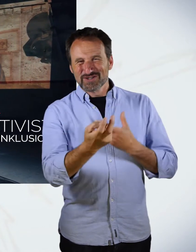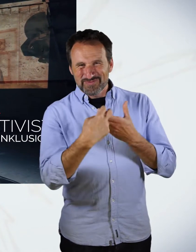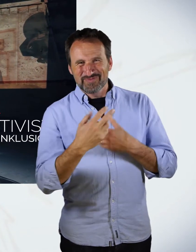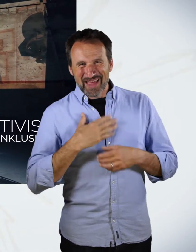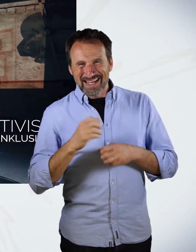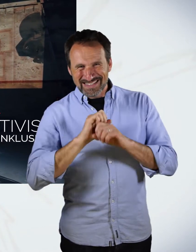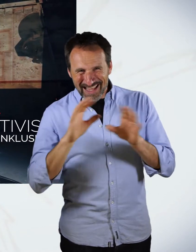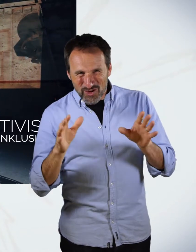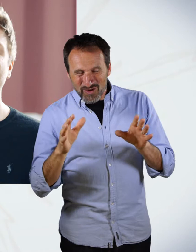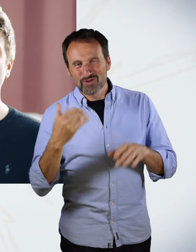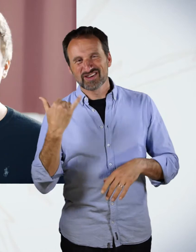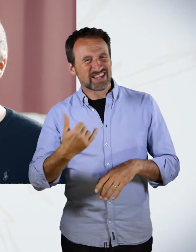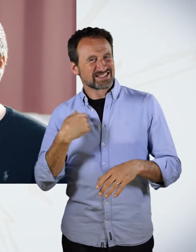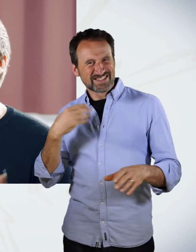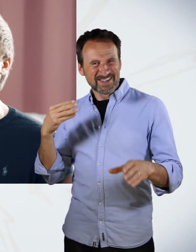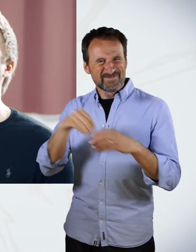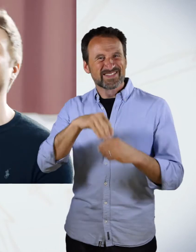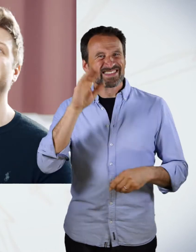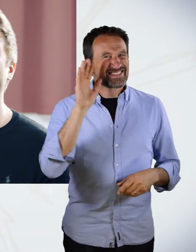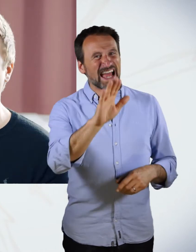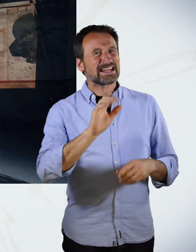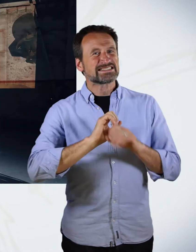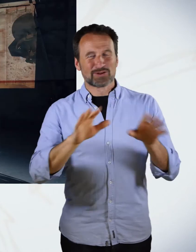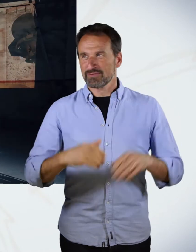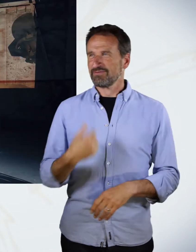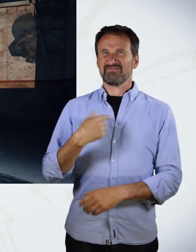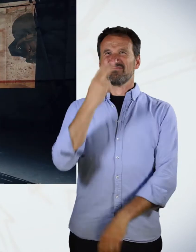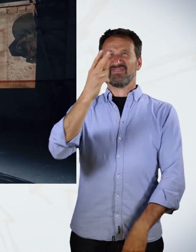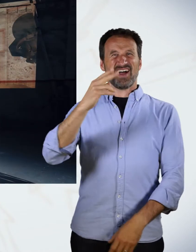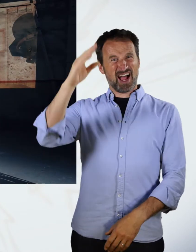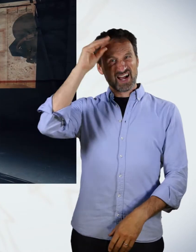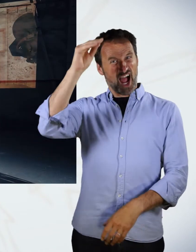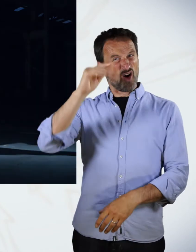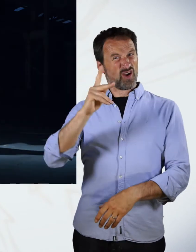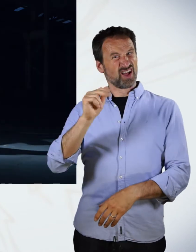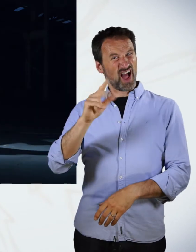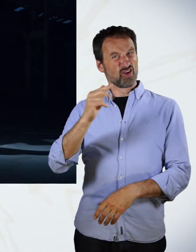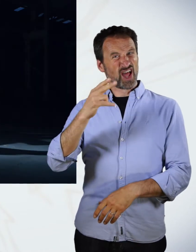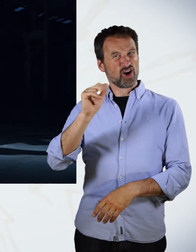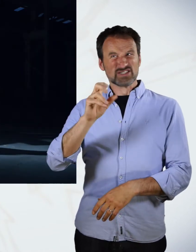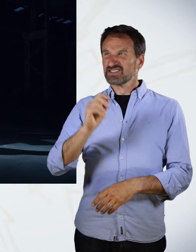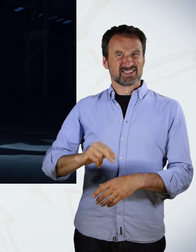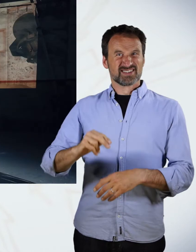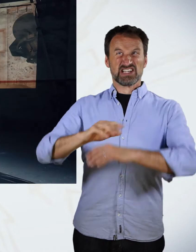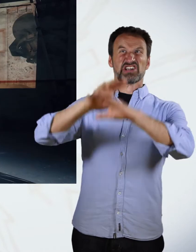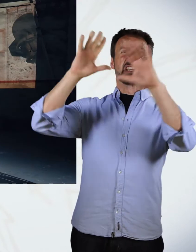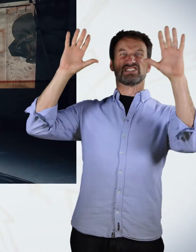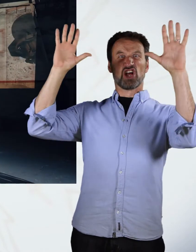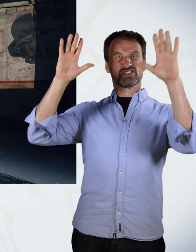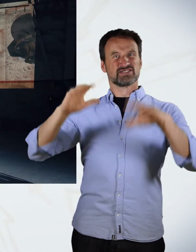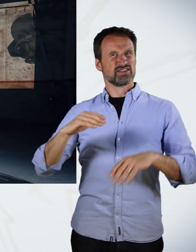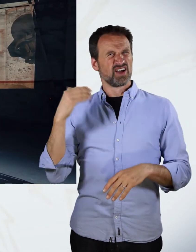sehe ich da? Raul Krauthausen in riesig. Seit Jahren höre ich so Sätze wie an den Rollstuhl gefesselt. So